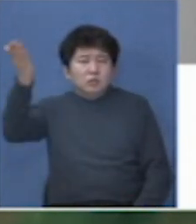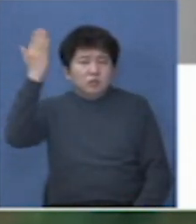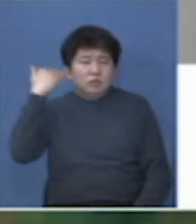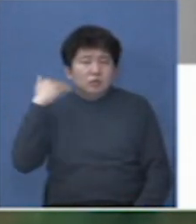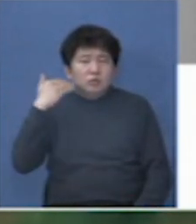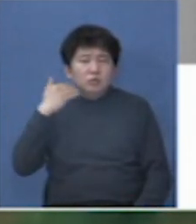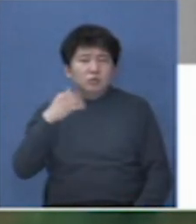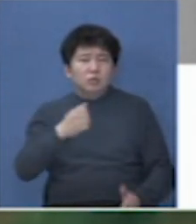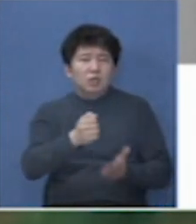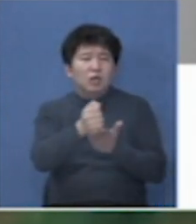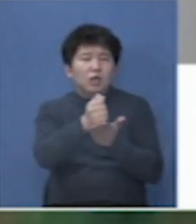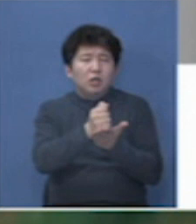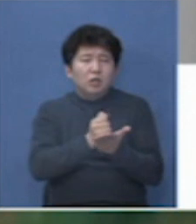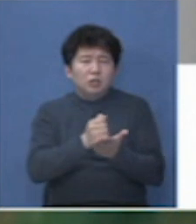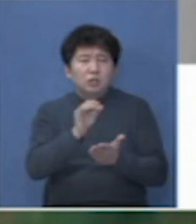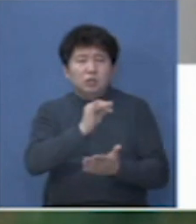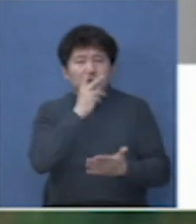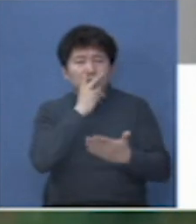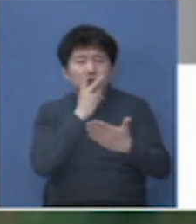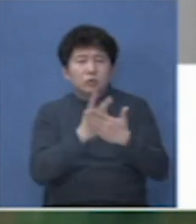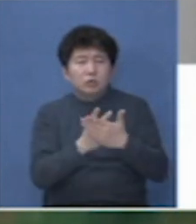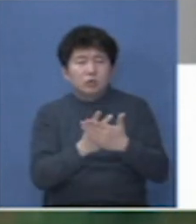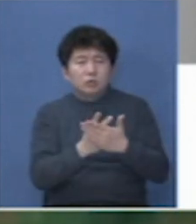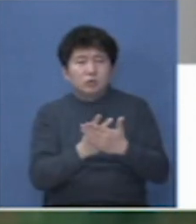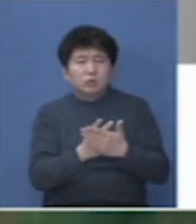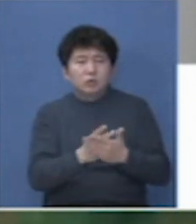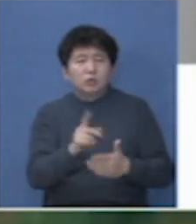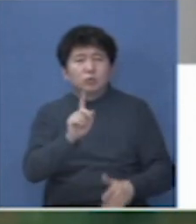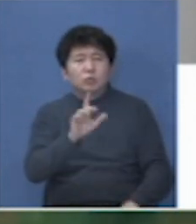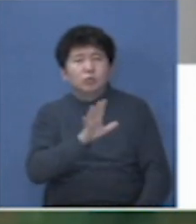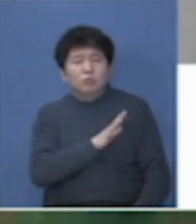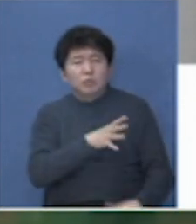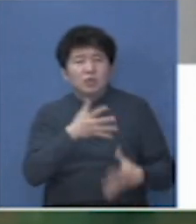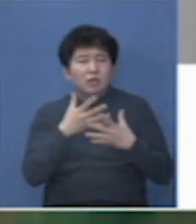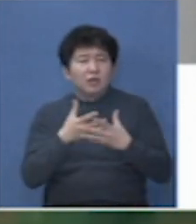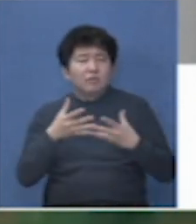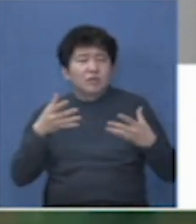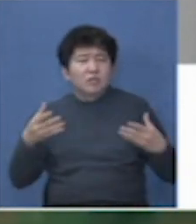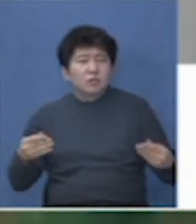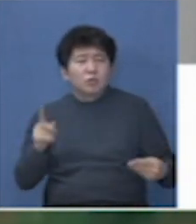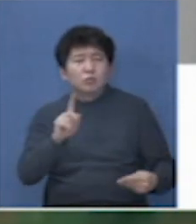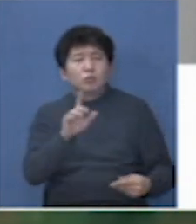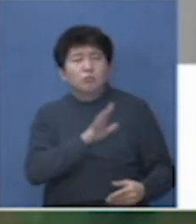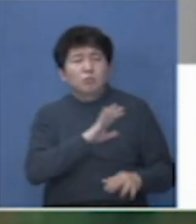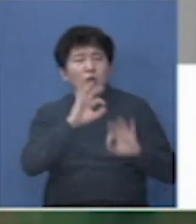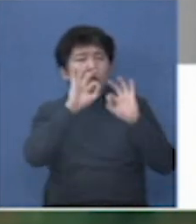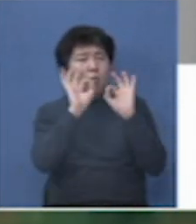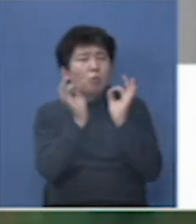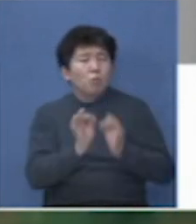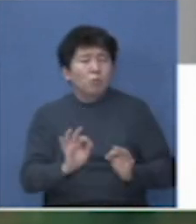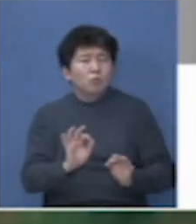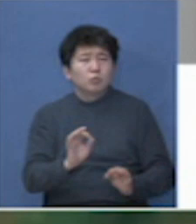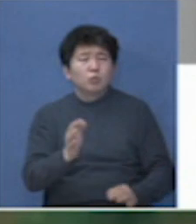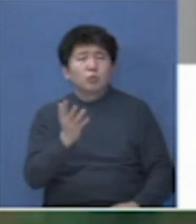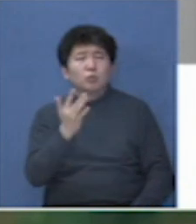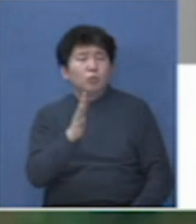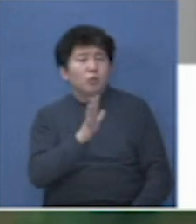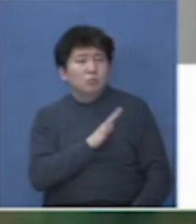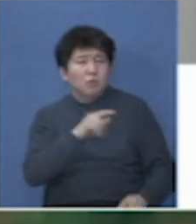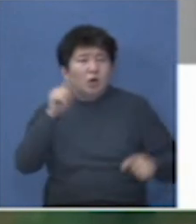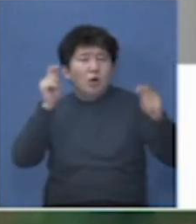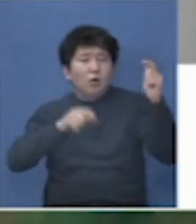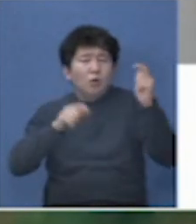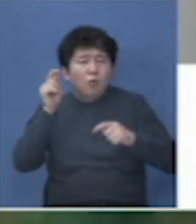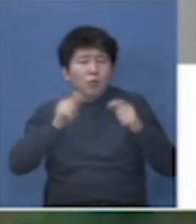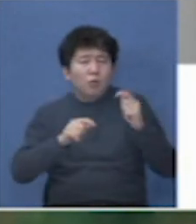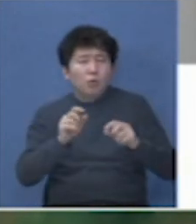мере, предусмотреть, что было весной, что было осенью, сколько осадка выпало,